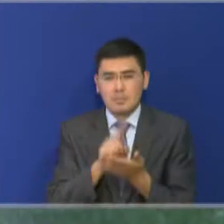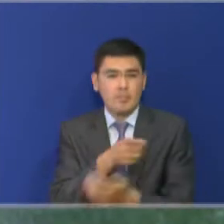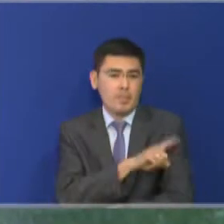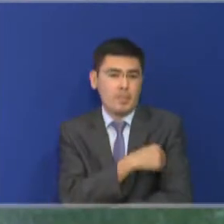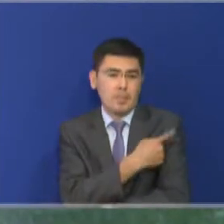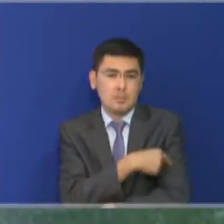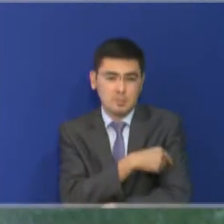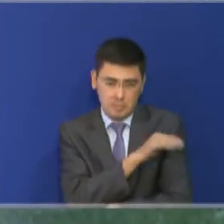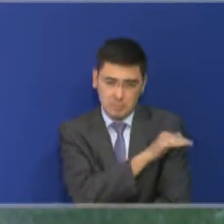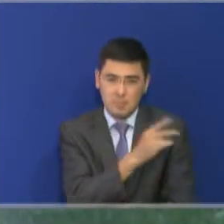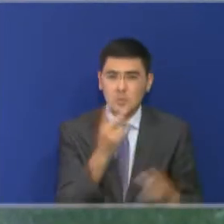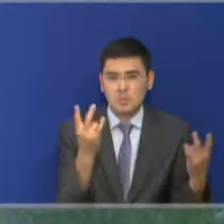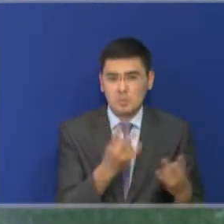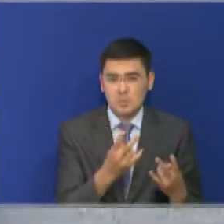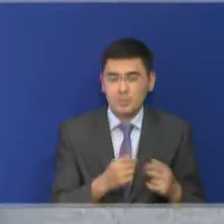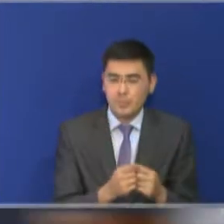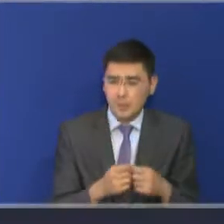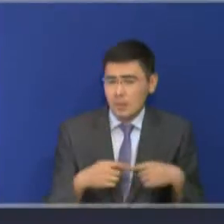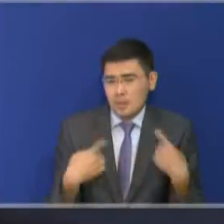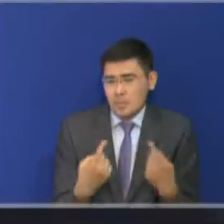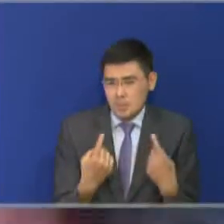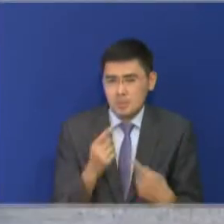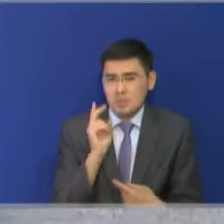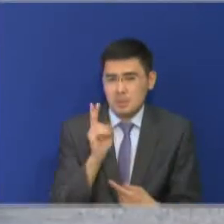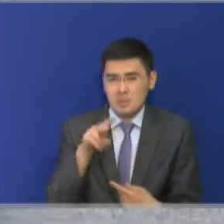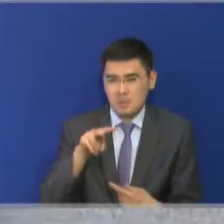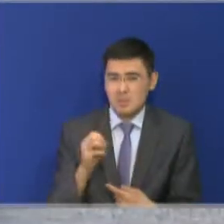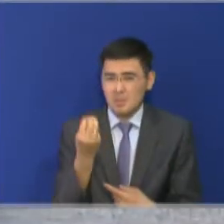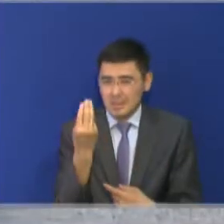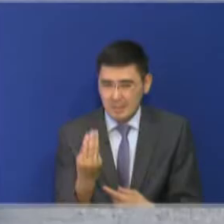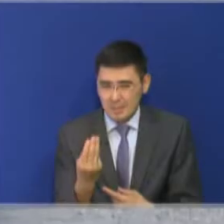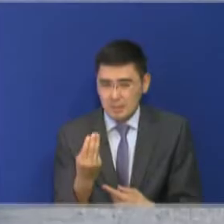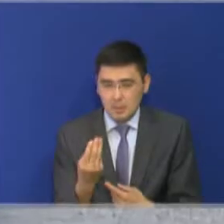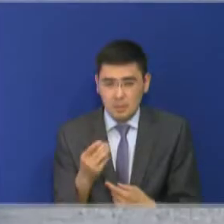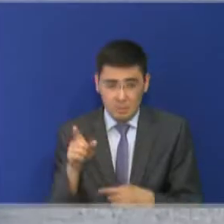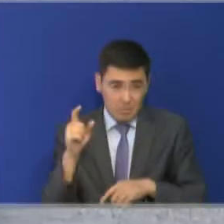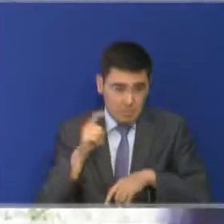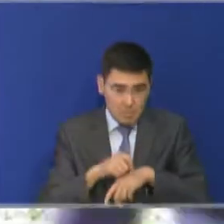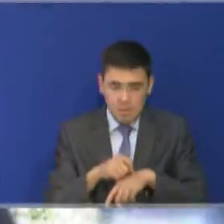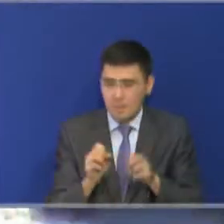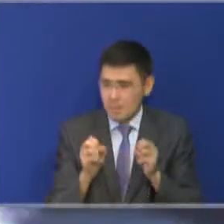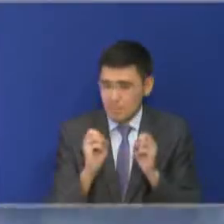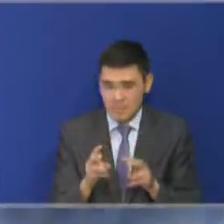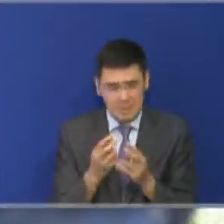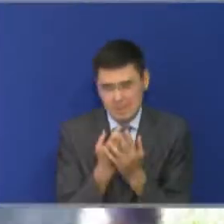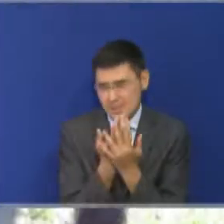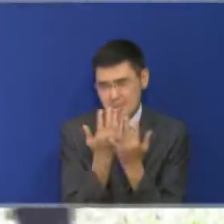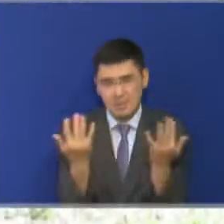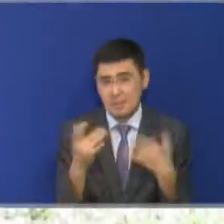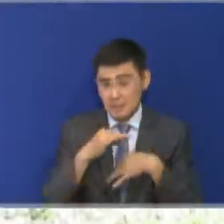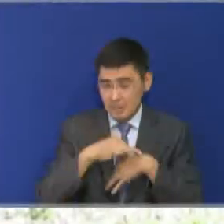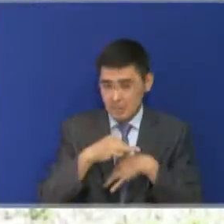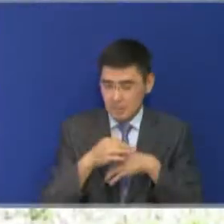Елімізде кенелер маусымы көктемде басталады. Ол кене энцефалитінің және өзге де ауруларды қоздыруымен қауіпті.